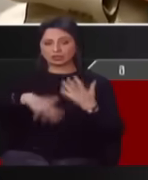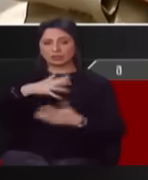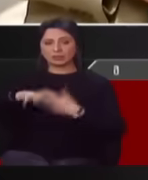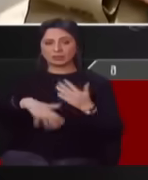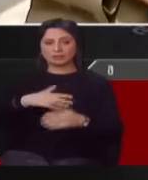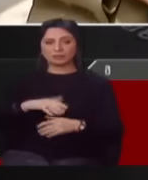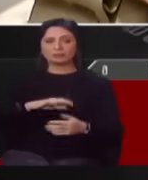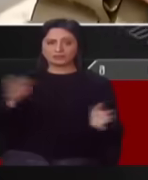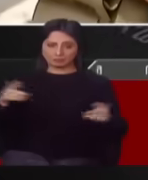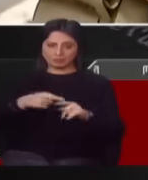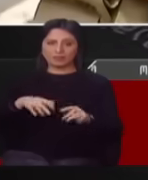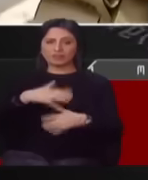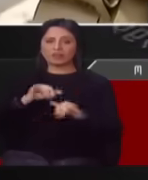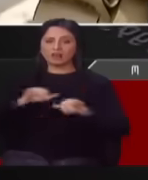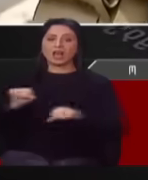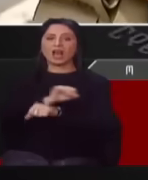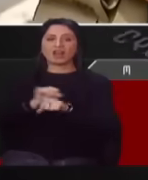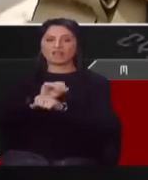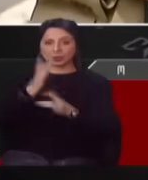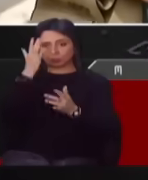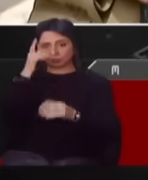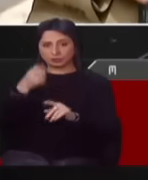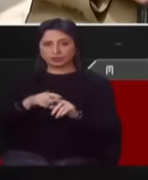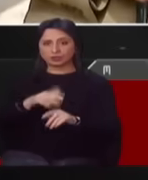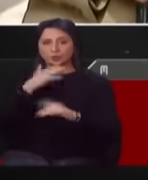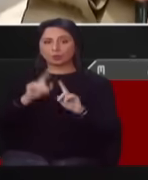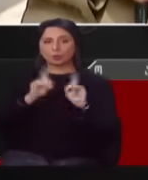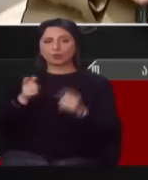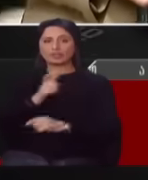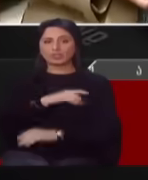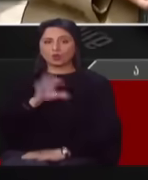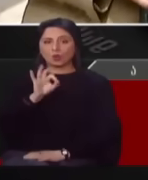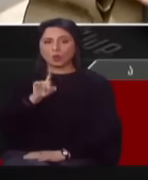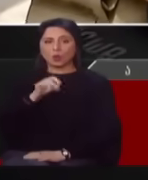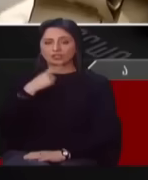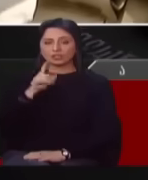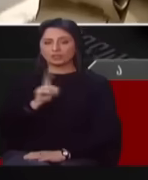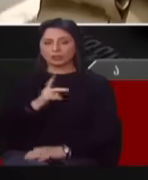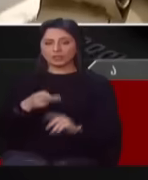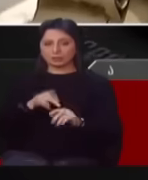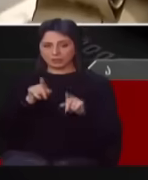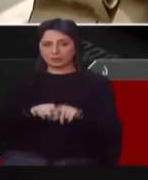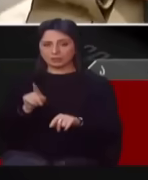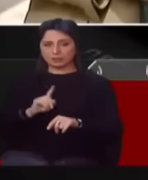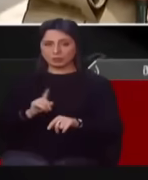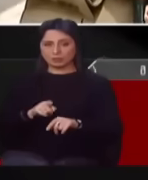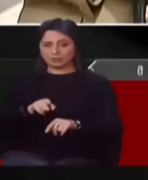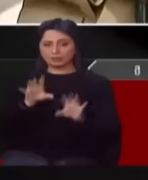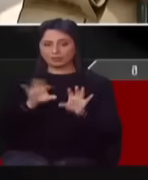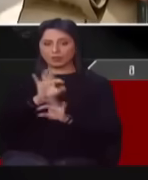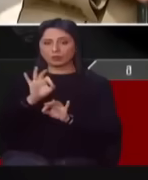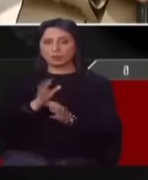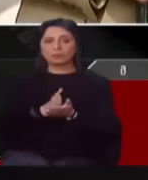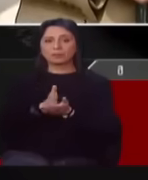დესტაბილიზაცია, არეულობა და განვითარდეს რევოლუციური სცენარები. უმრავლესობის წევრი ანრი ოხანაშვილი ამბობს იმასაც, რომ ამ